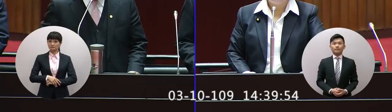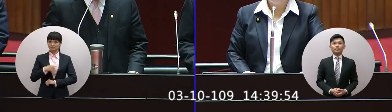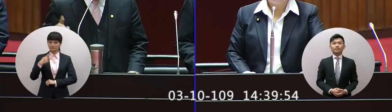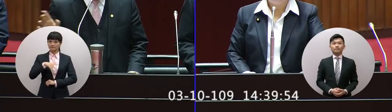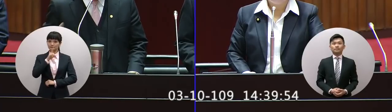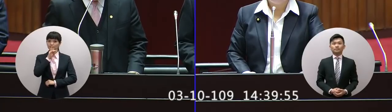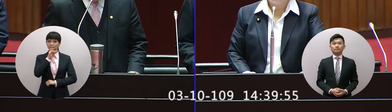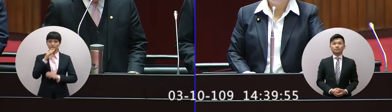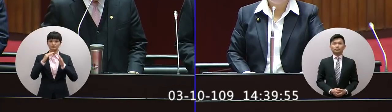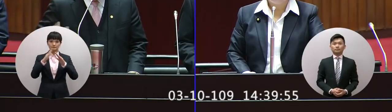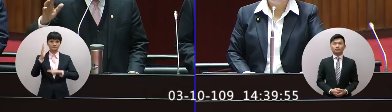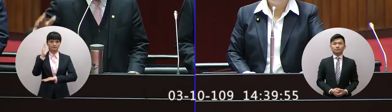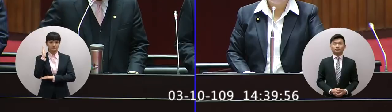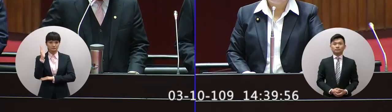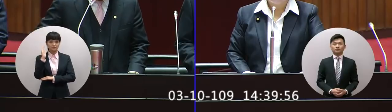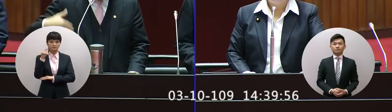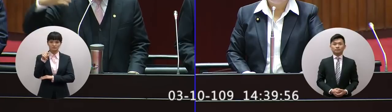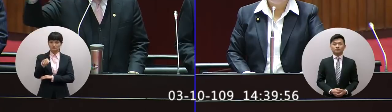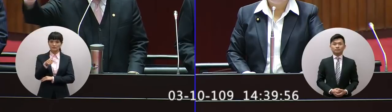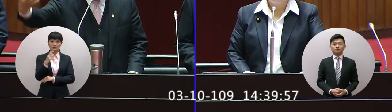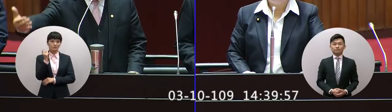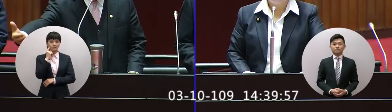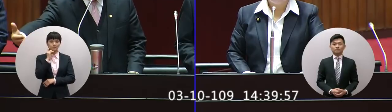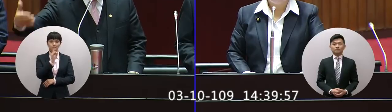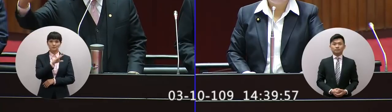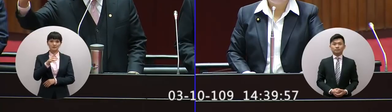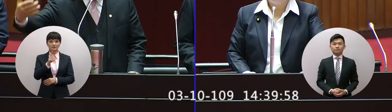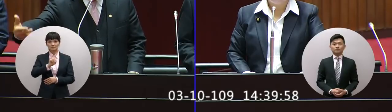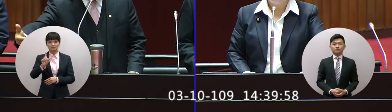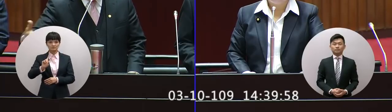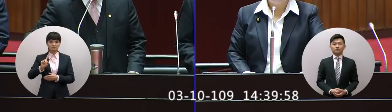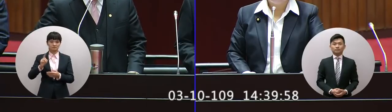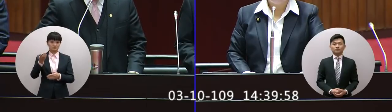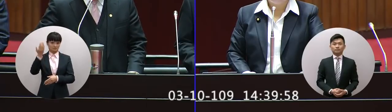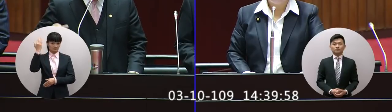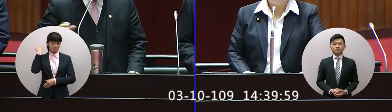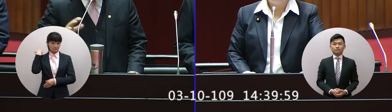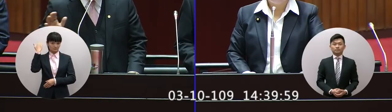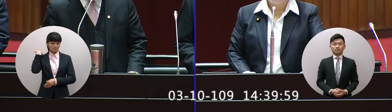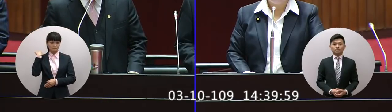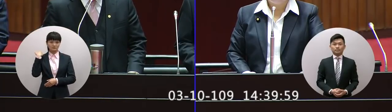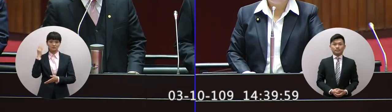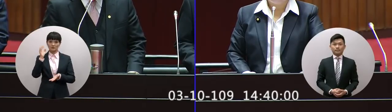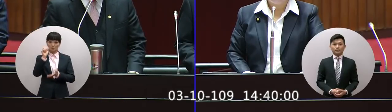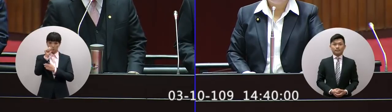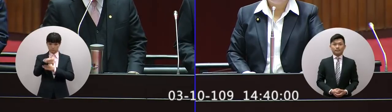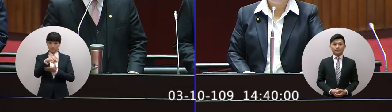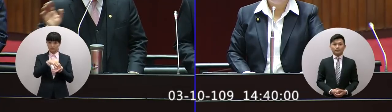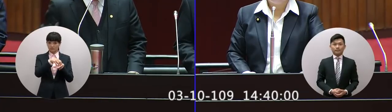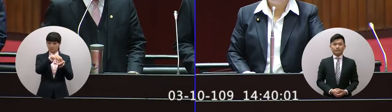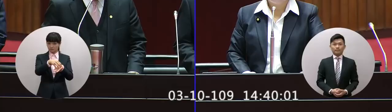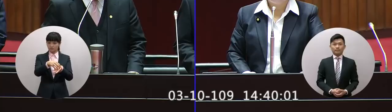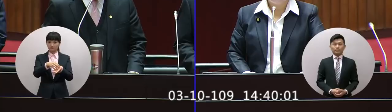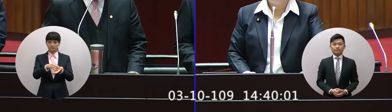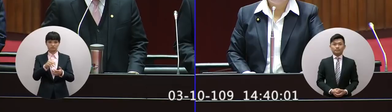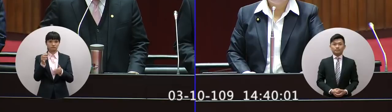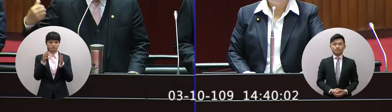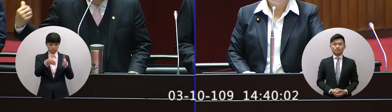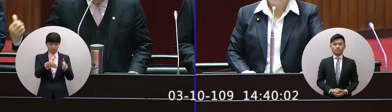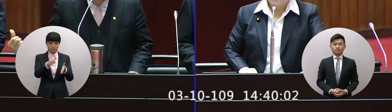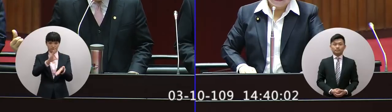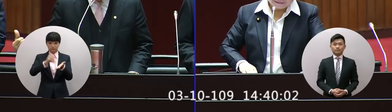误擅这种理由推翻前面所核准的许可等等条件是不当